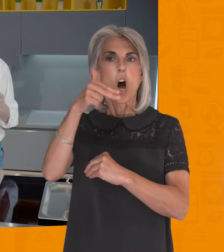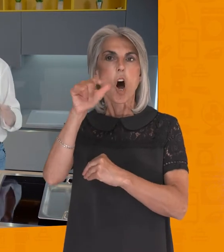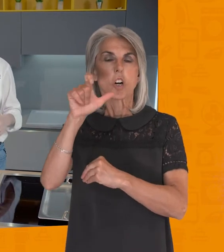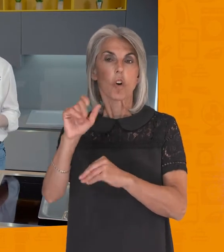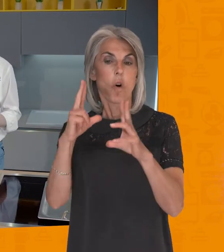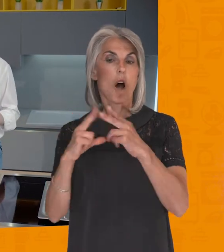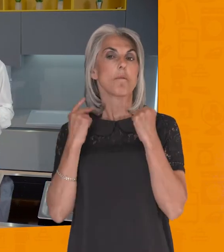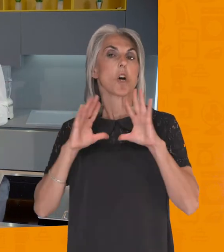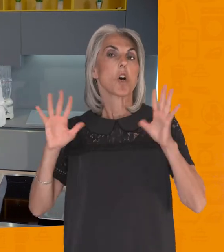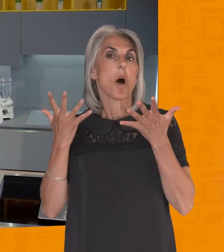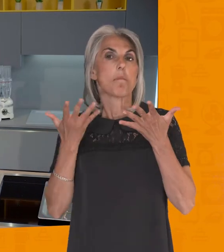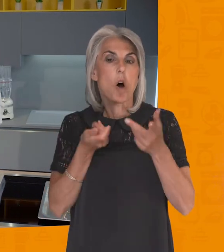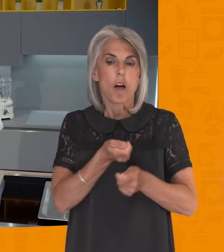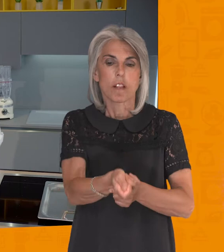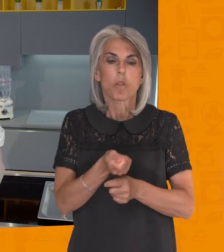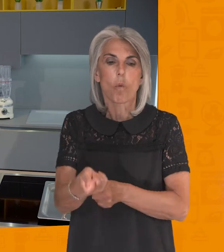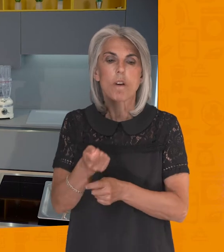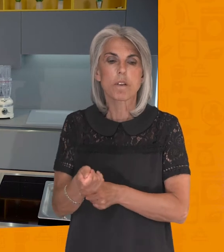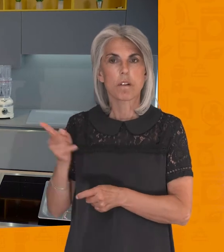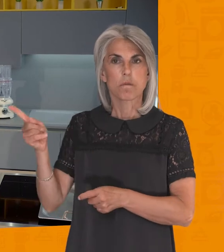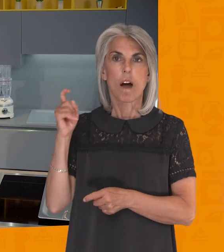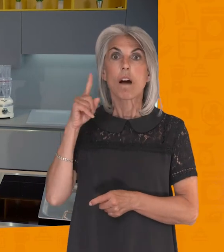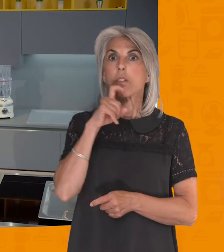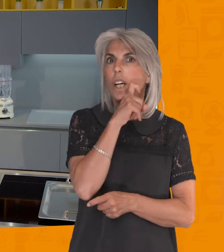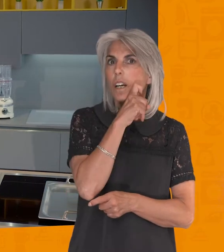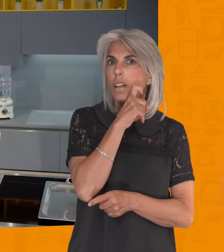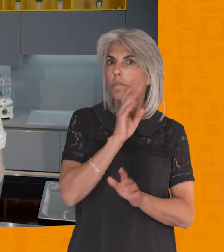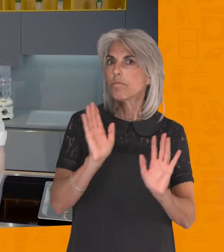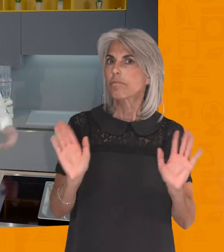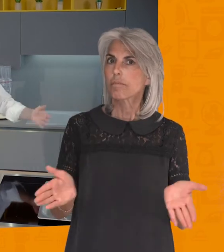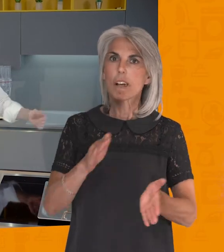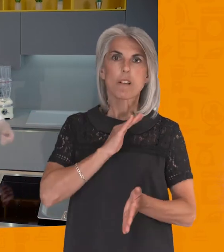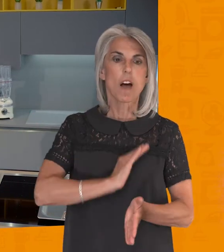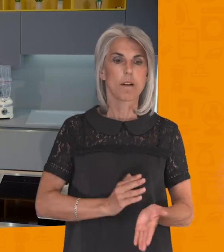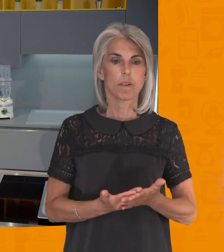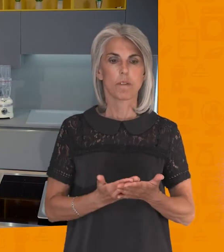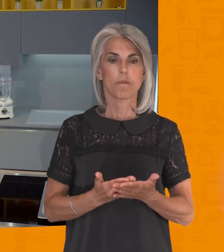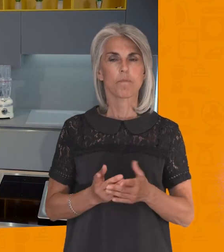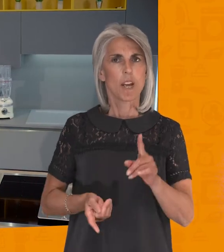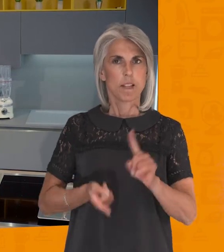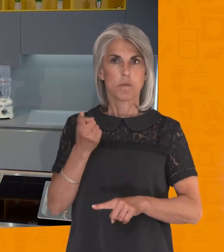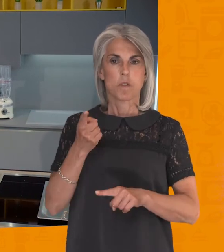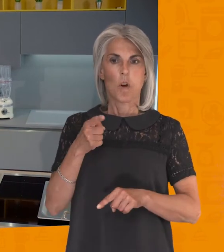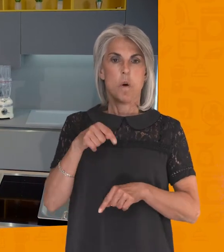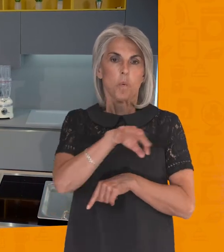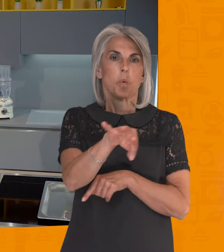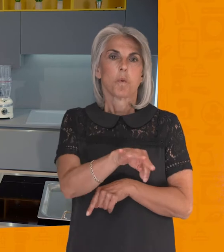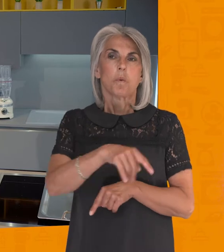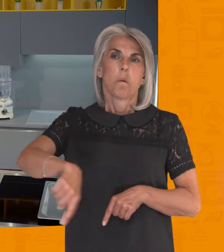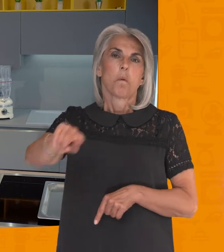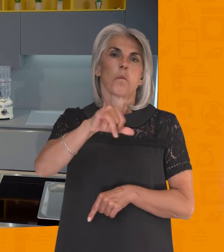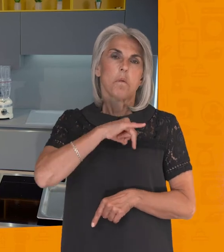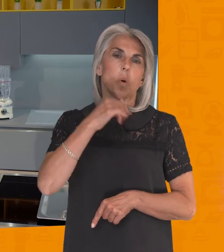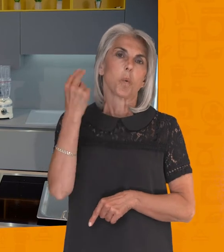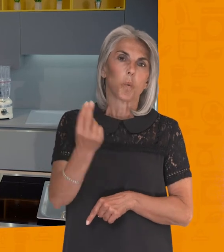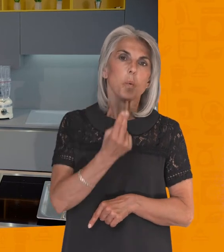donc il nous a expliqué comment nettoyer ce teppanyaki avec du vinaigre. Voilà, l'élément indispensable dans une cuisine. Je sais